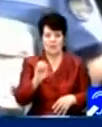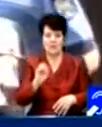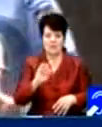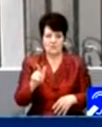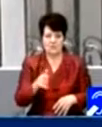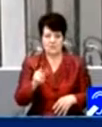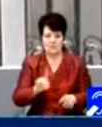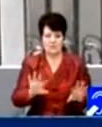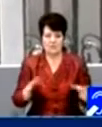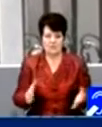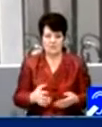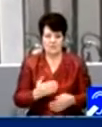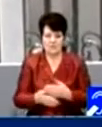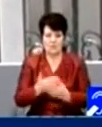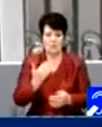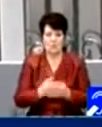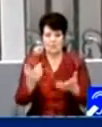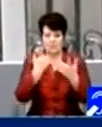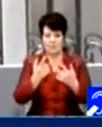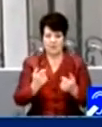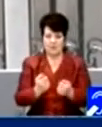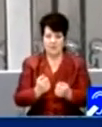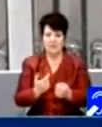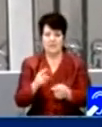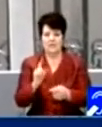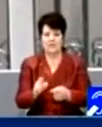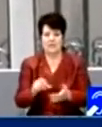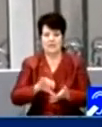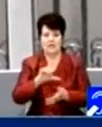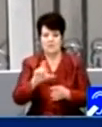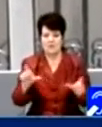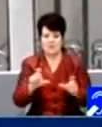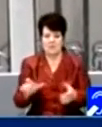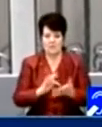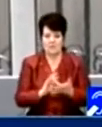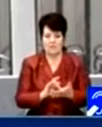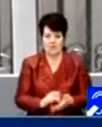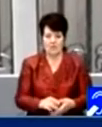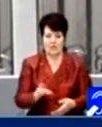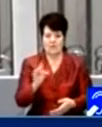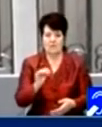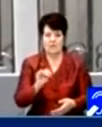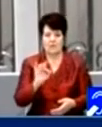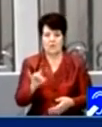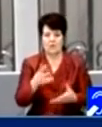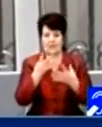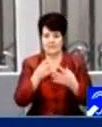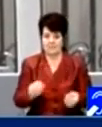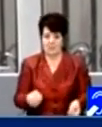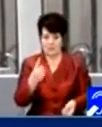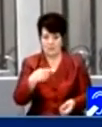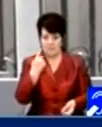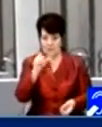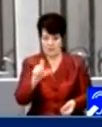În urma primirii unei informări de la reprezentantul unei agenții de turism referitoare la dispariția unei persoane